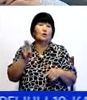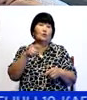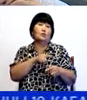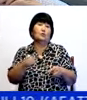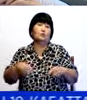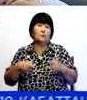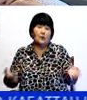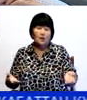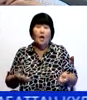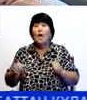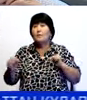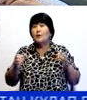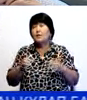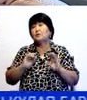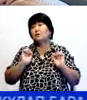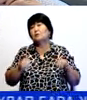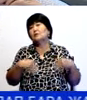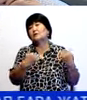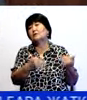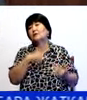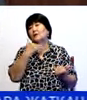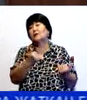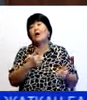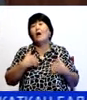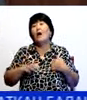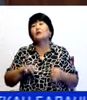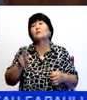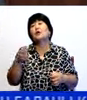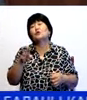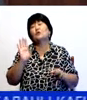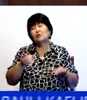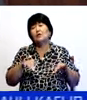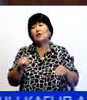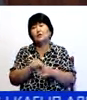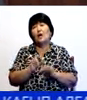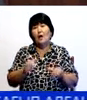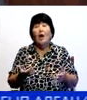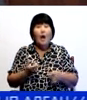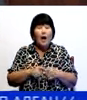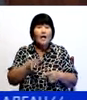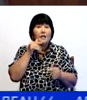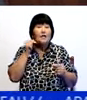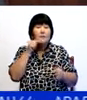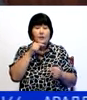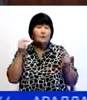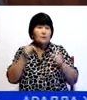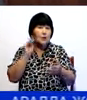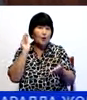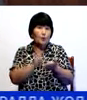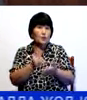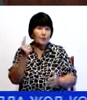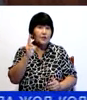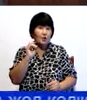барады. Мердігерлерге мүмкіндік береміз біз, асықпай желтоқсанға дейін жүруге. Ал соның мерзімін қойсақ 1